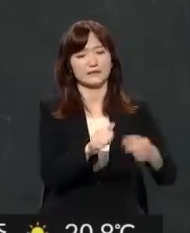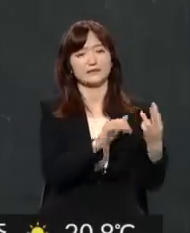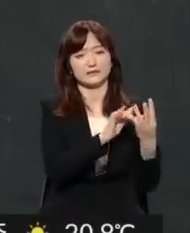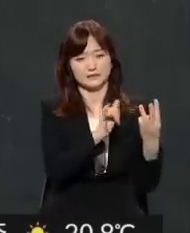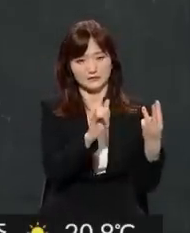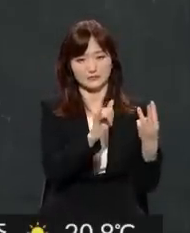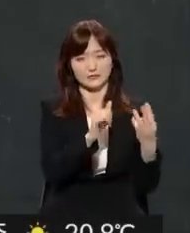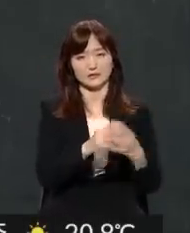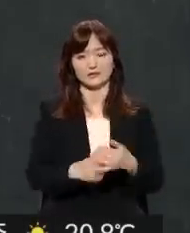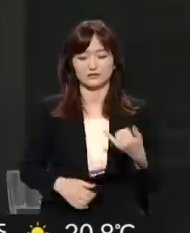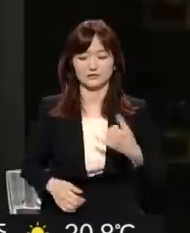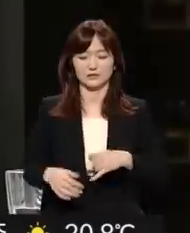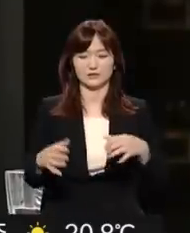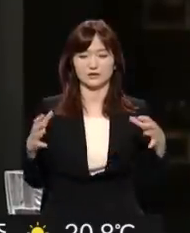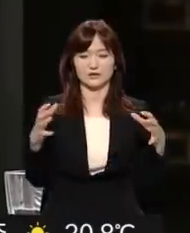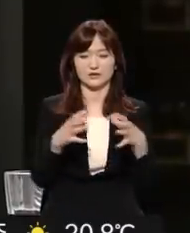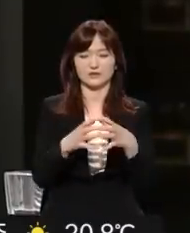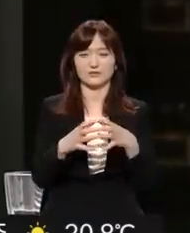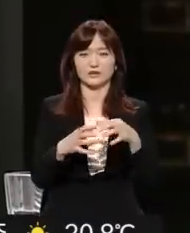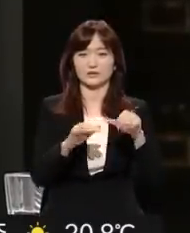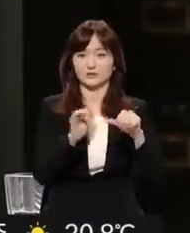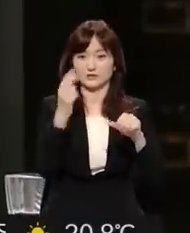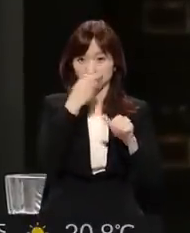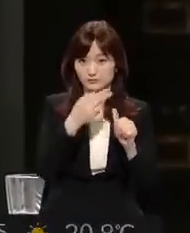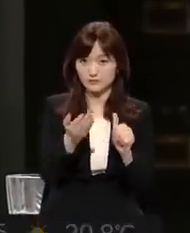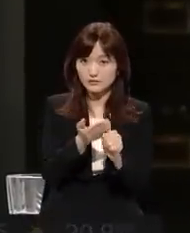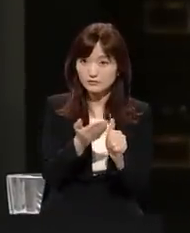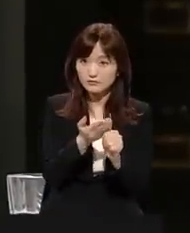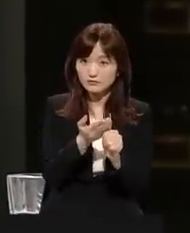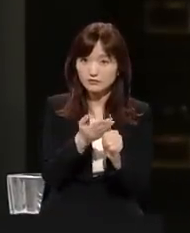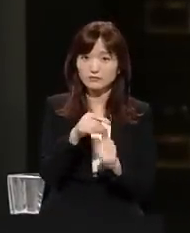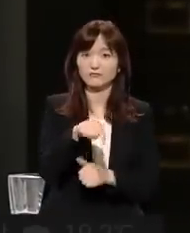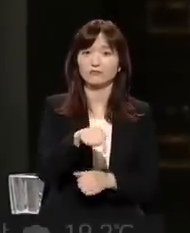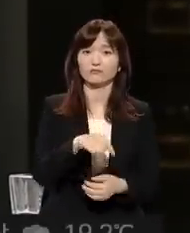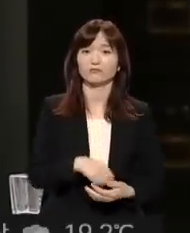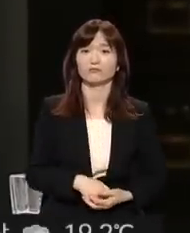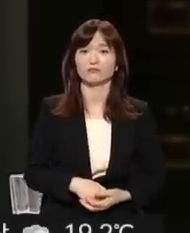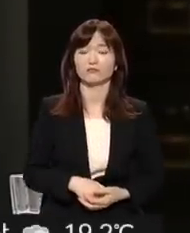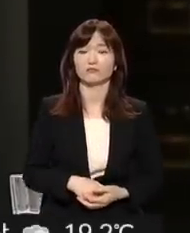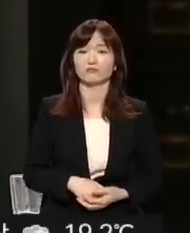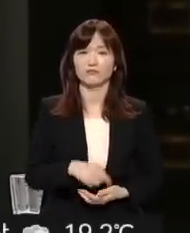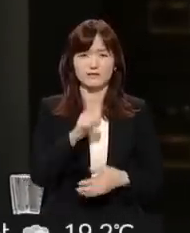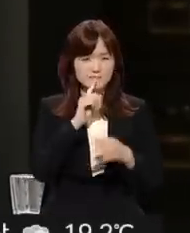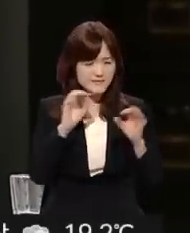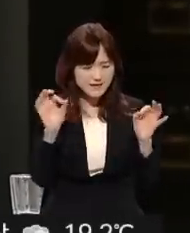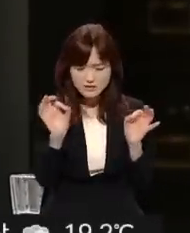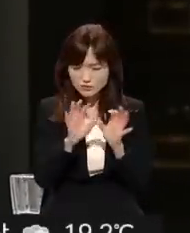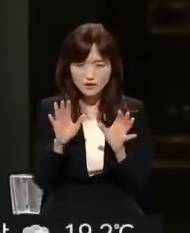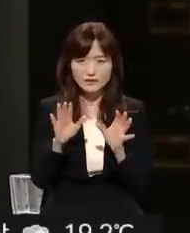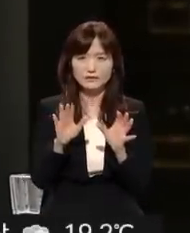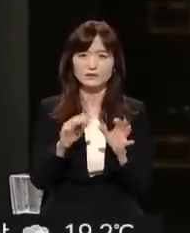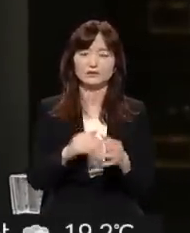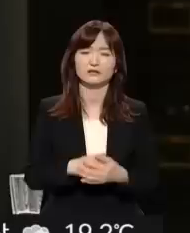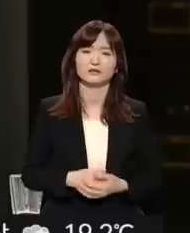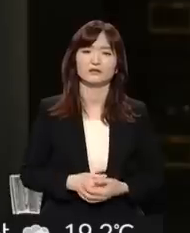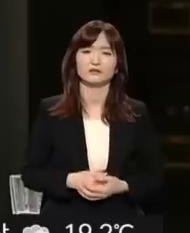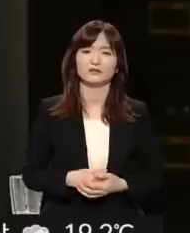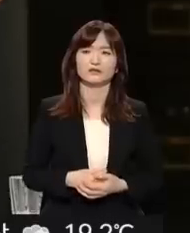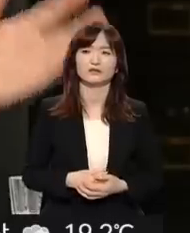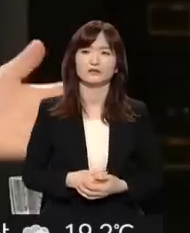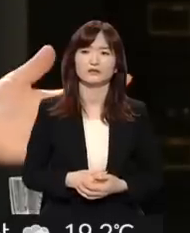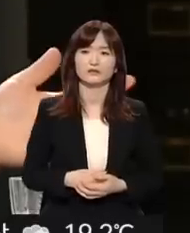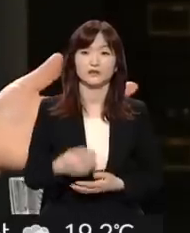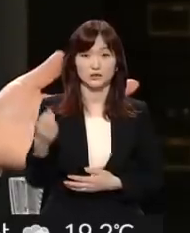그렇게 5명을 키우고 있었습니다. 이것도 정말 뭐 말도 안 되는 상황인데